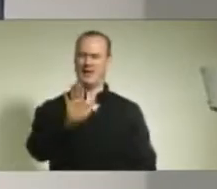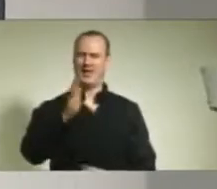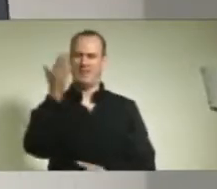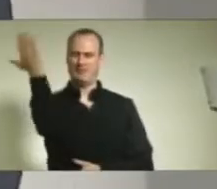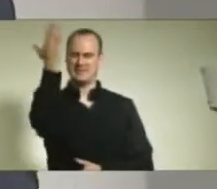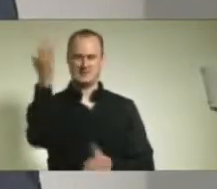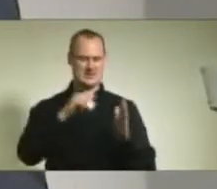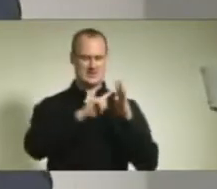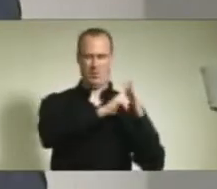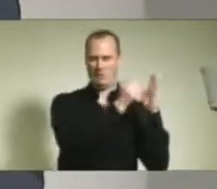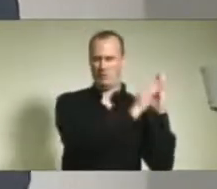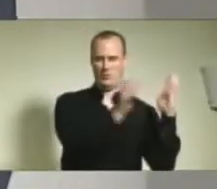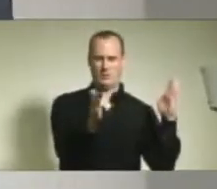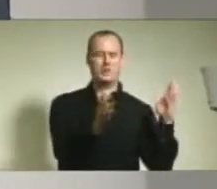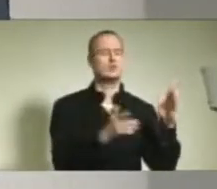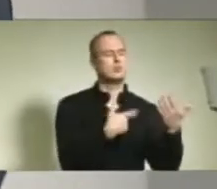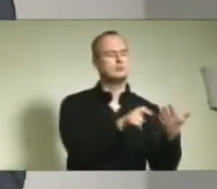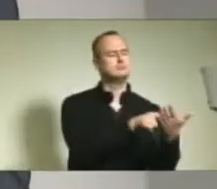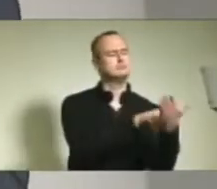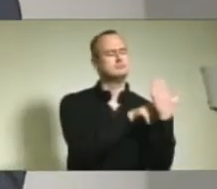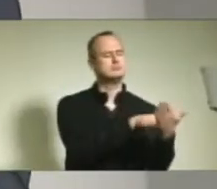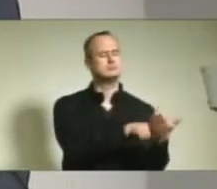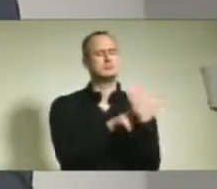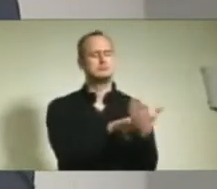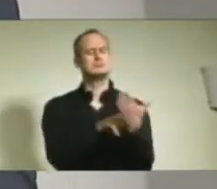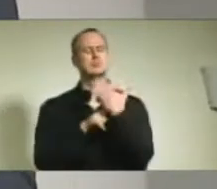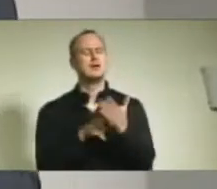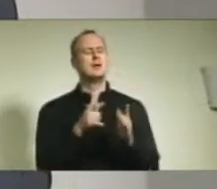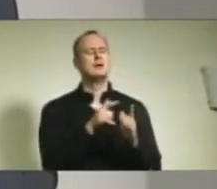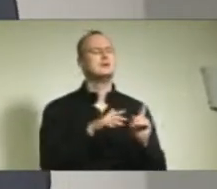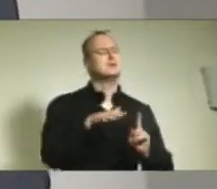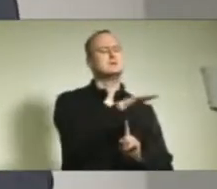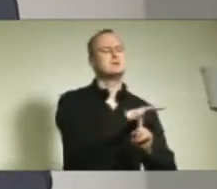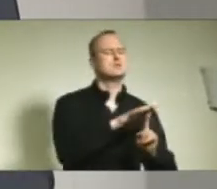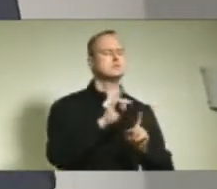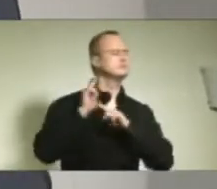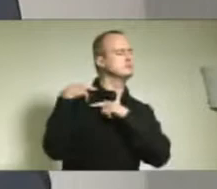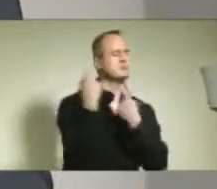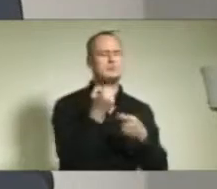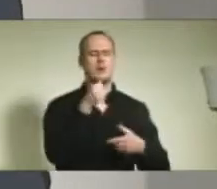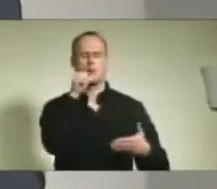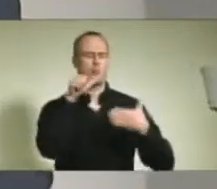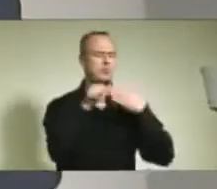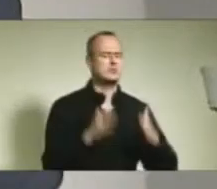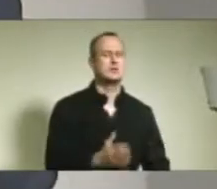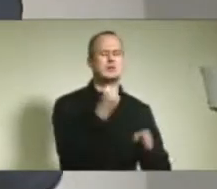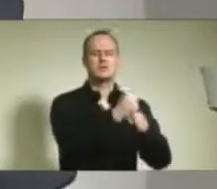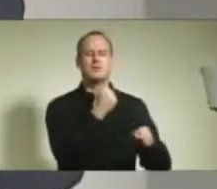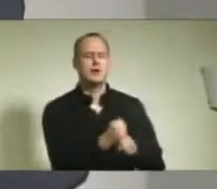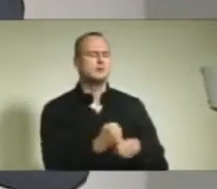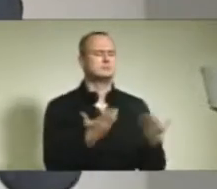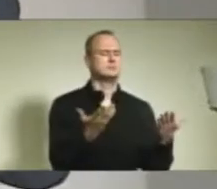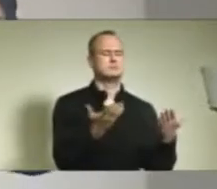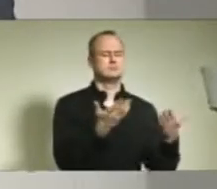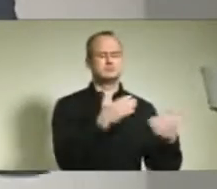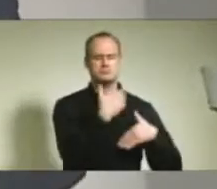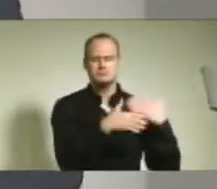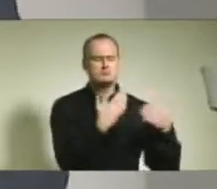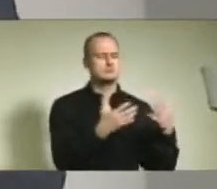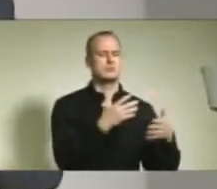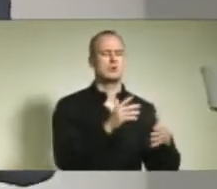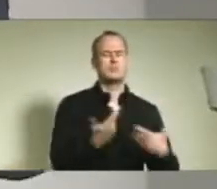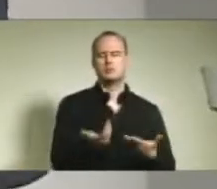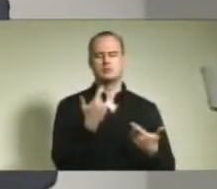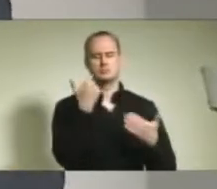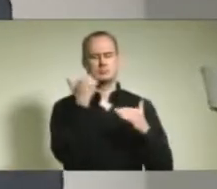une continuation que les travailleurs et travailleuses des postes ont fait durant toute leur vie en tant que facteurs, factrices, avec assurer